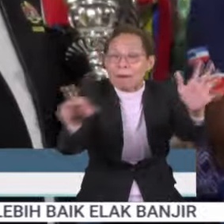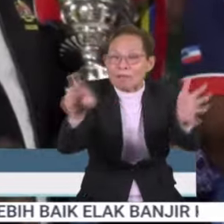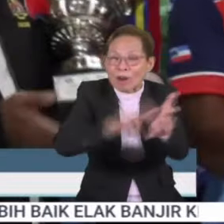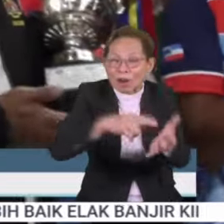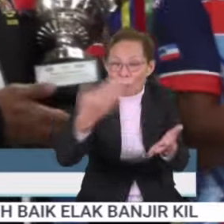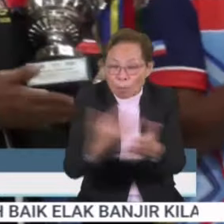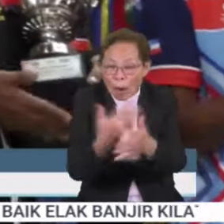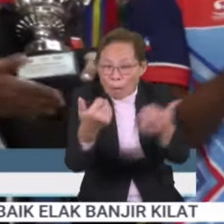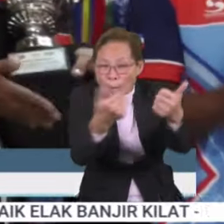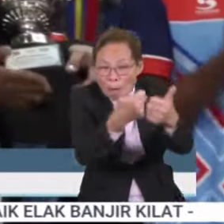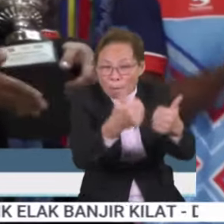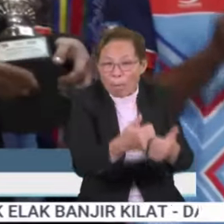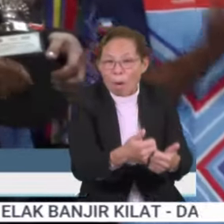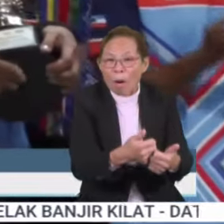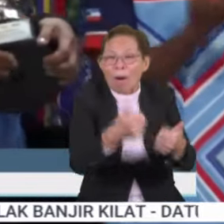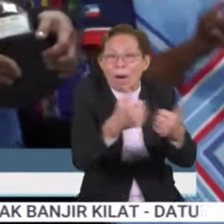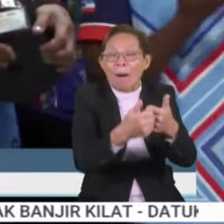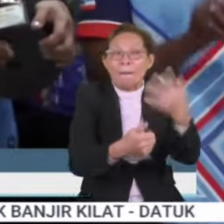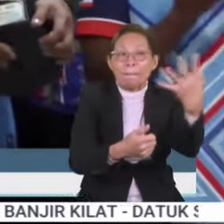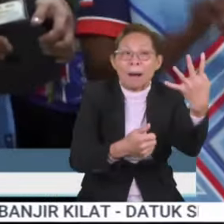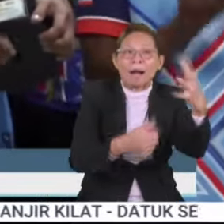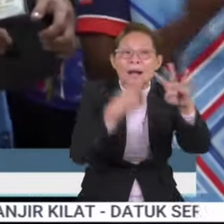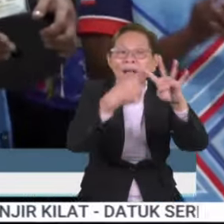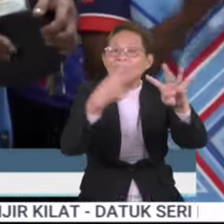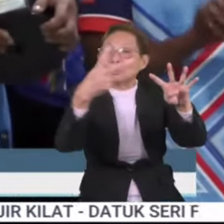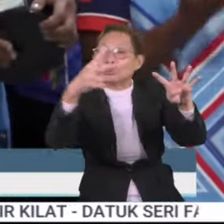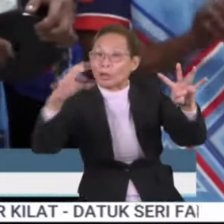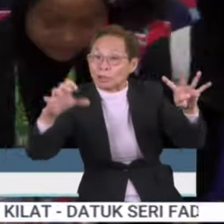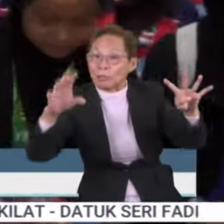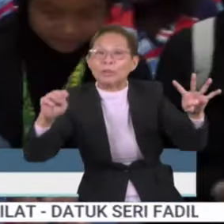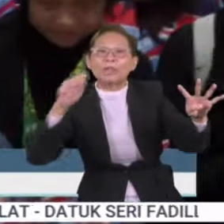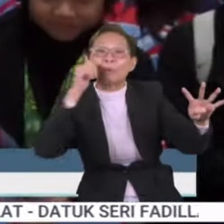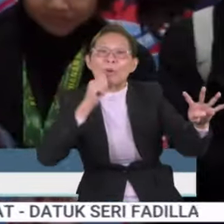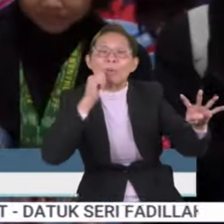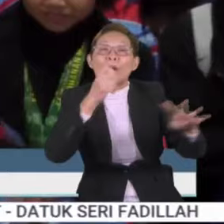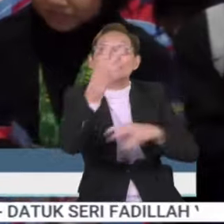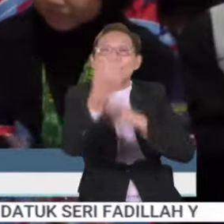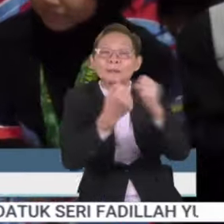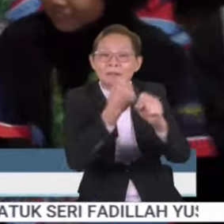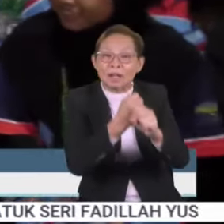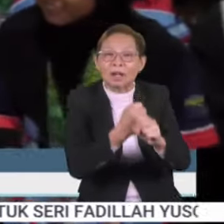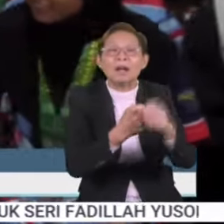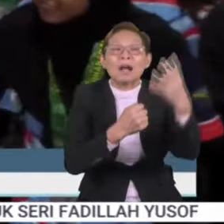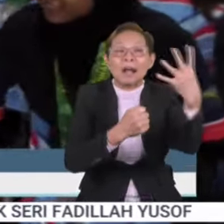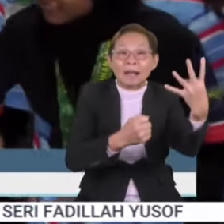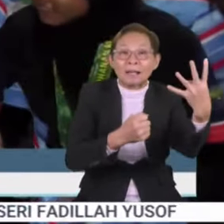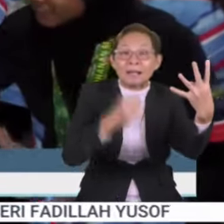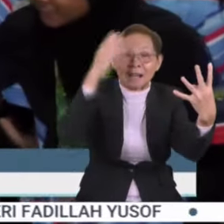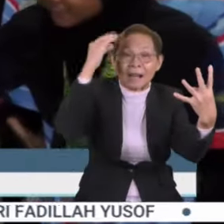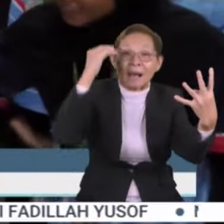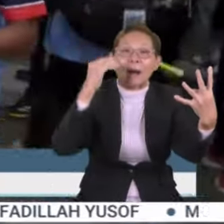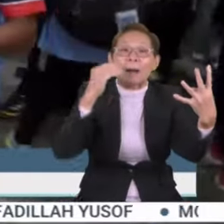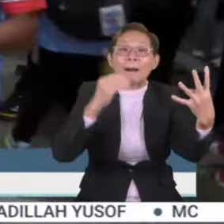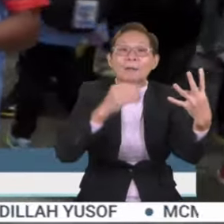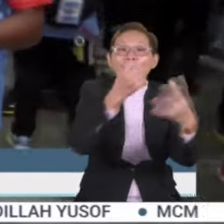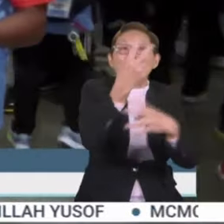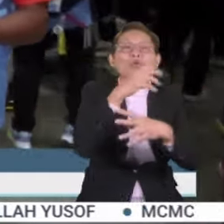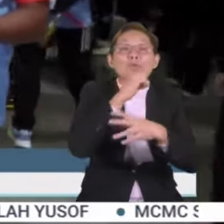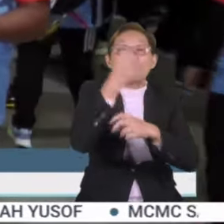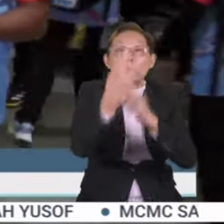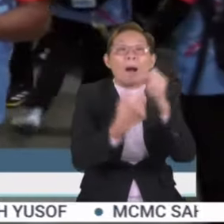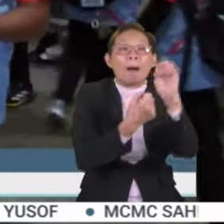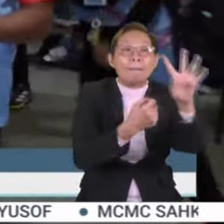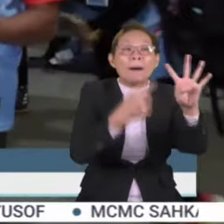kejohanan antaranya kuaret 4 k 200 me perempuan 12 tahun kuaret lelaki 12 tahun 4 k